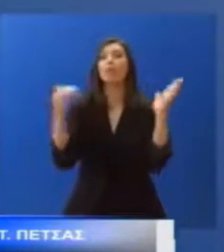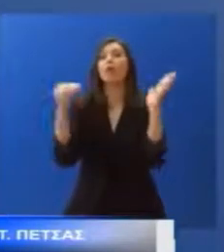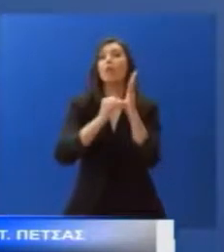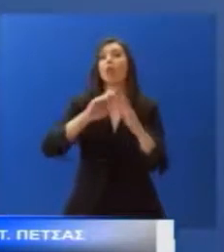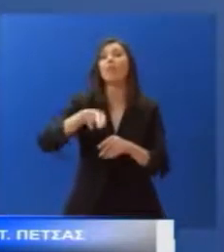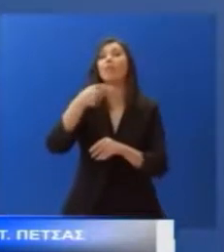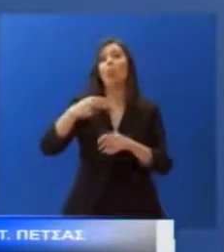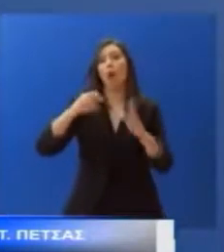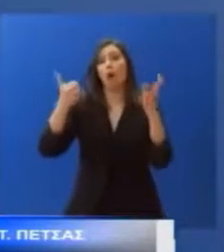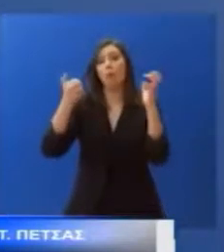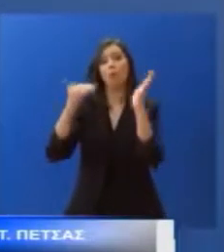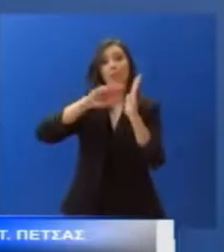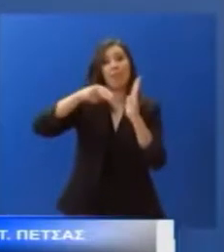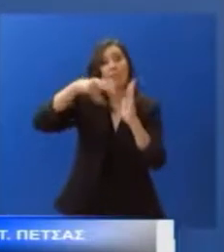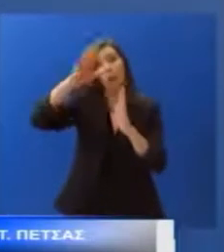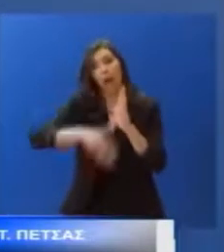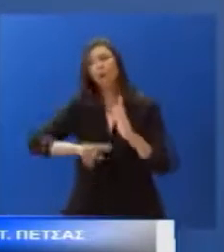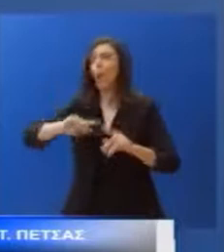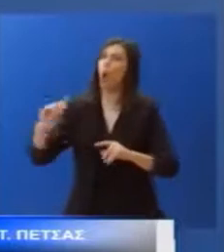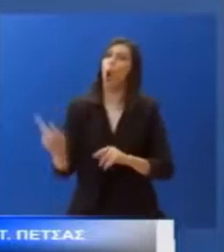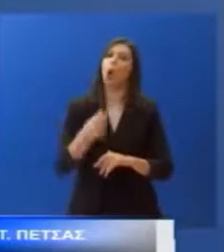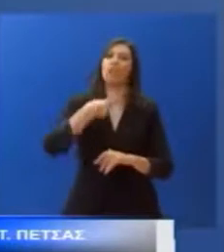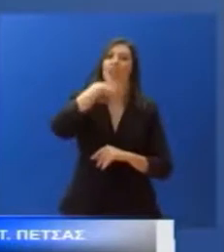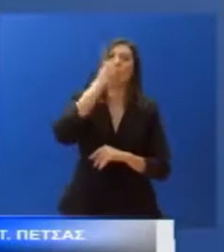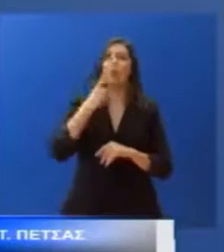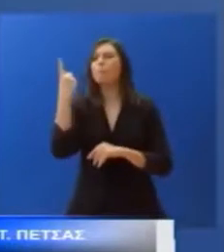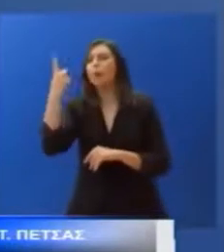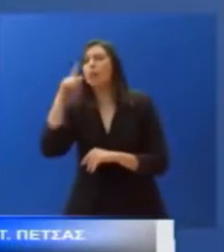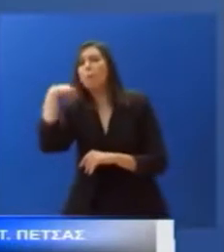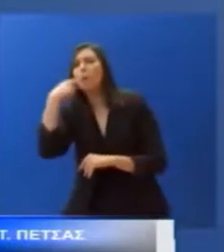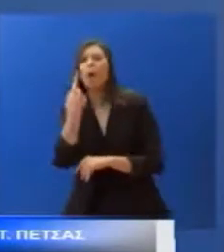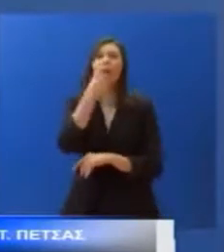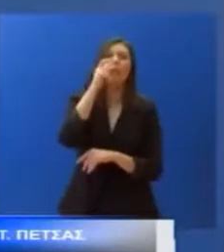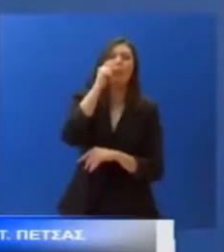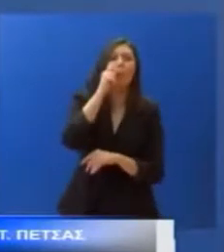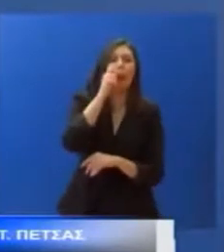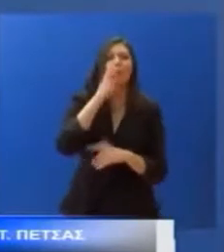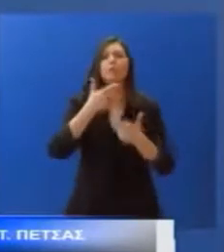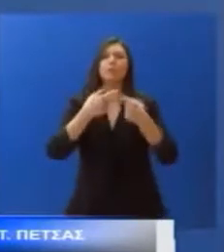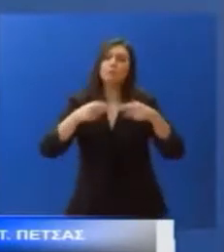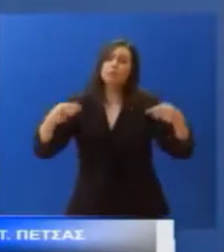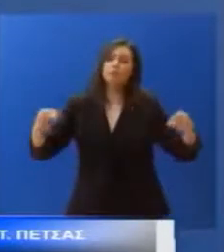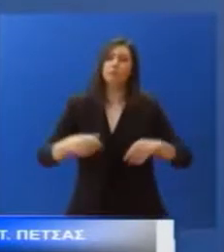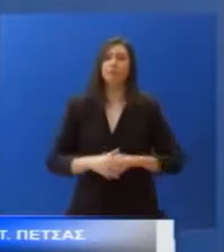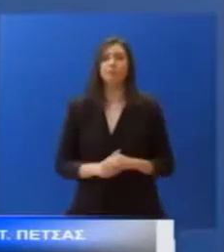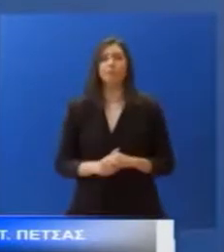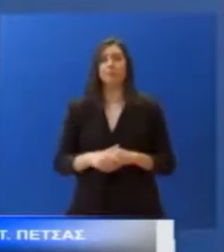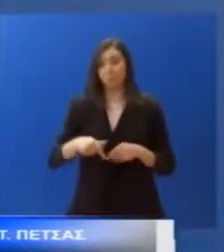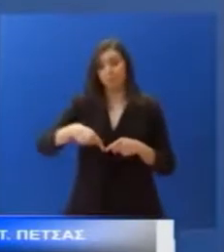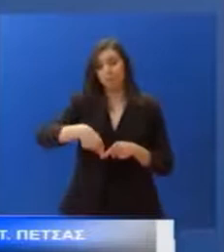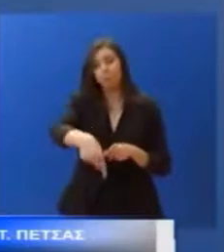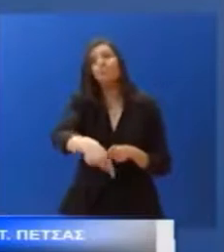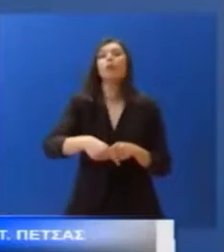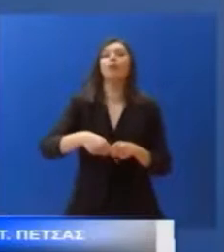οικογένειες. Την Πέμπτη έρχεται σε ολομέλεια για κύρωση η Συμφωνία Αμοιβαίας Αμυντικής Συνεργασίας μεταξύ της Κυβέρνησης Ελληνικής